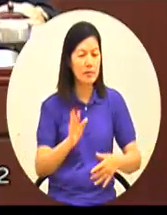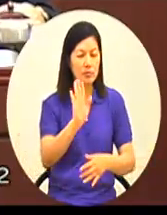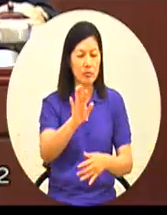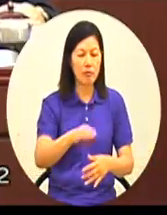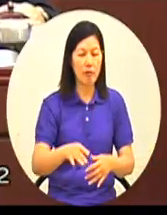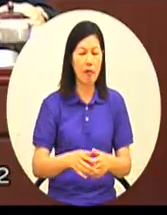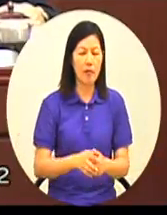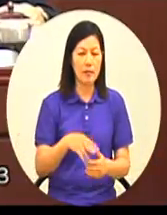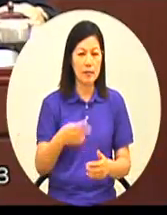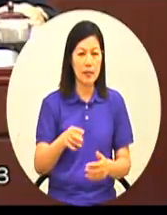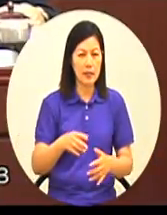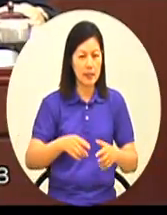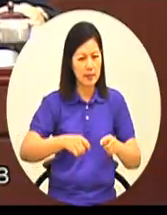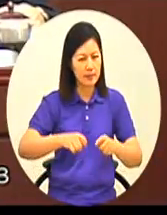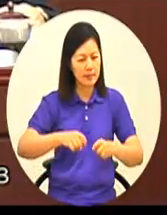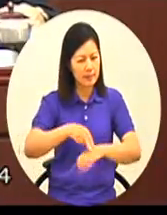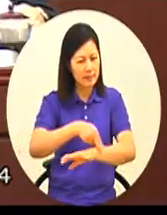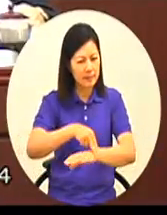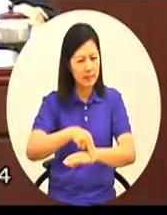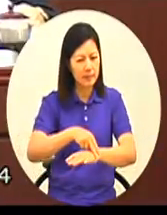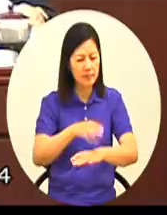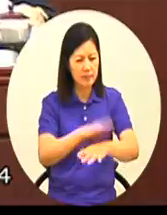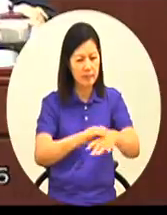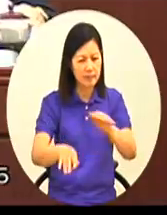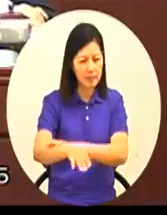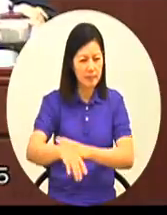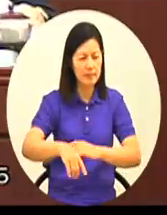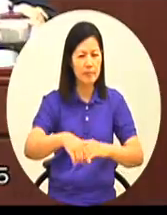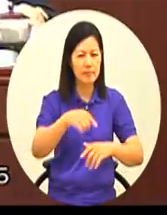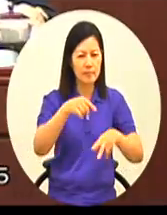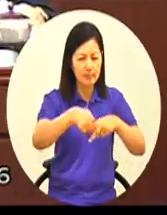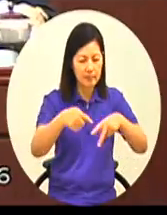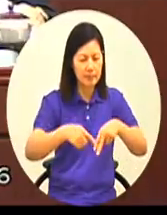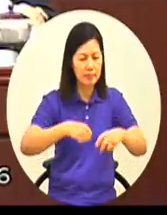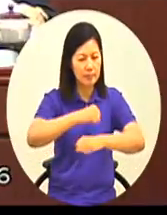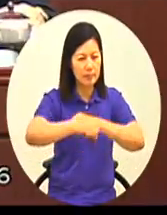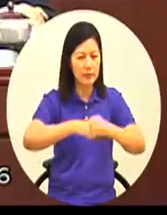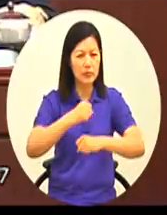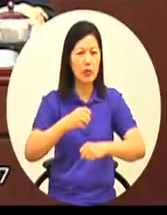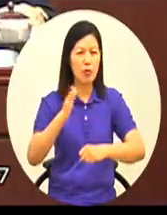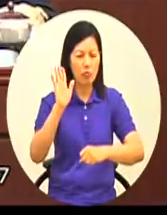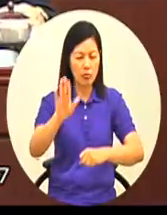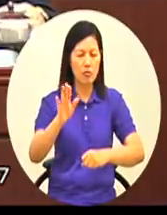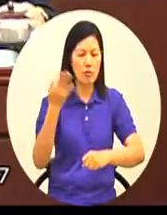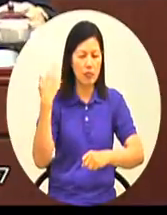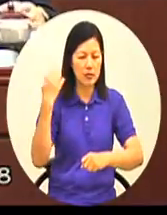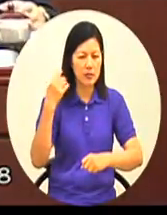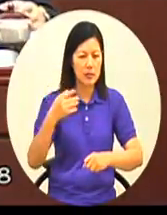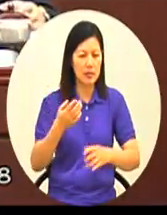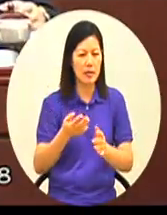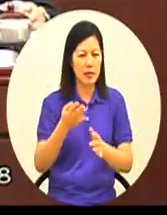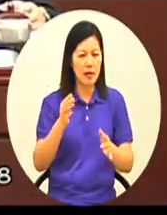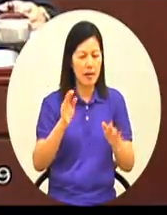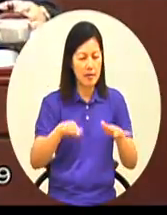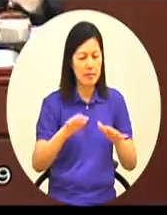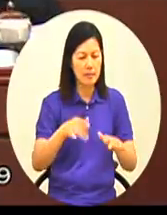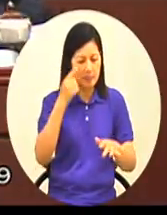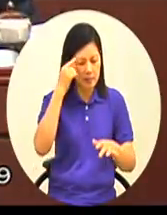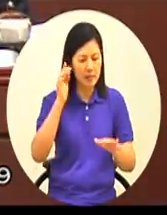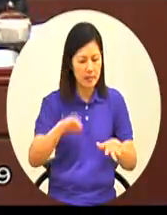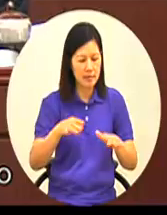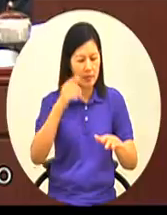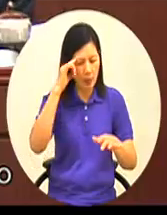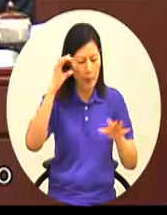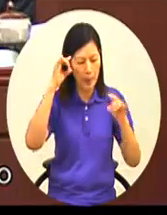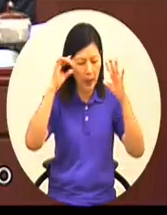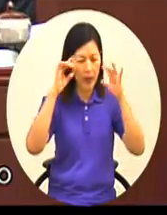计上，它的手脚四肢都可以动，也跟过去也更大的创意跟创新。更重要的，这只花狮个品贵